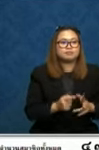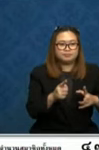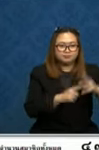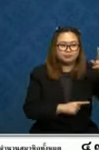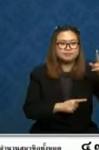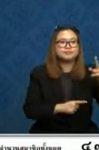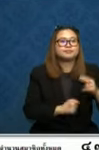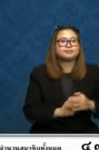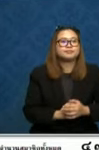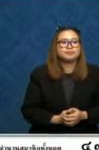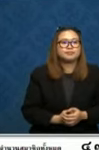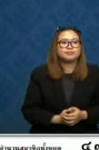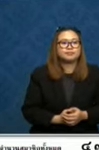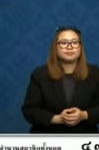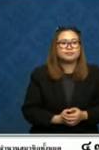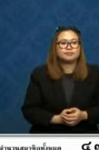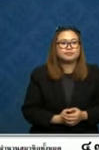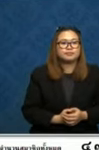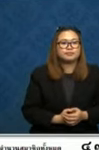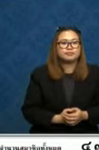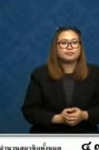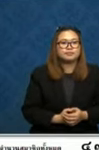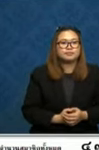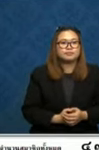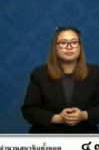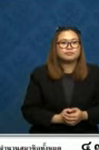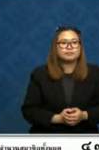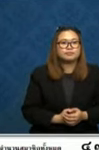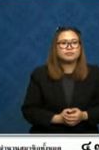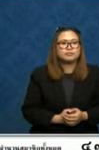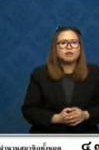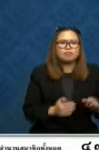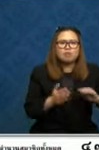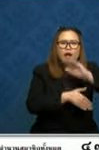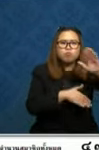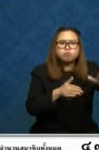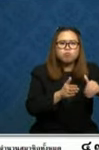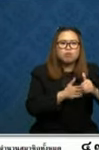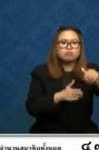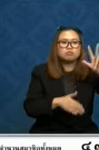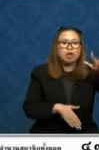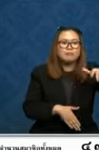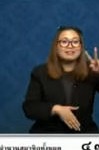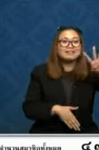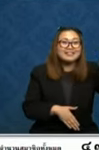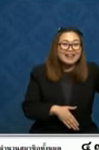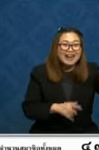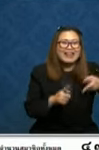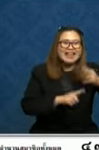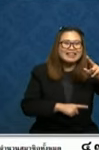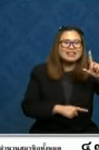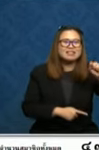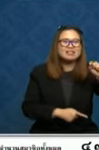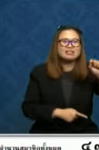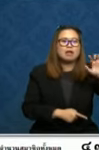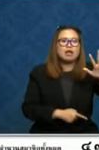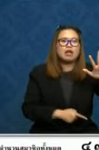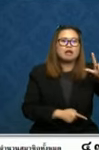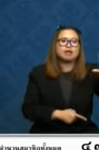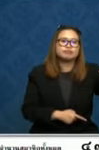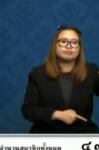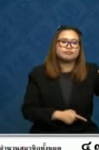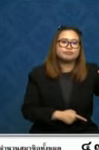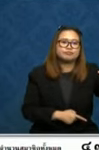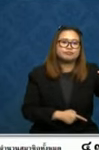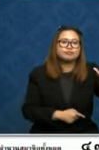ป25ล้านนะครับขำๆจากทั้งหมด 3,400 กว่าล้านท่านประธานเชื่อไหมยอดนี้เยอ